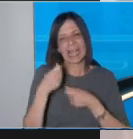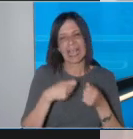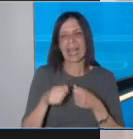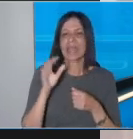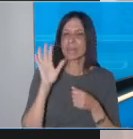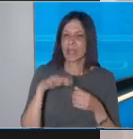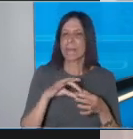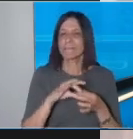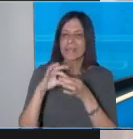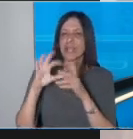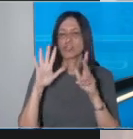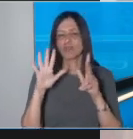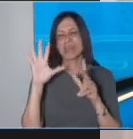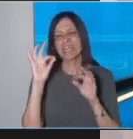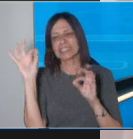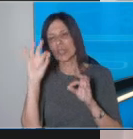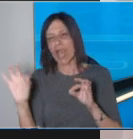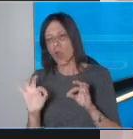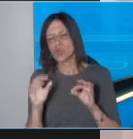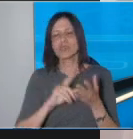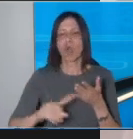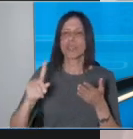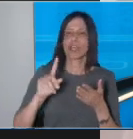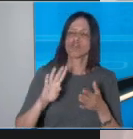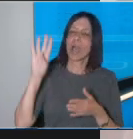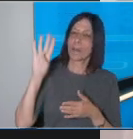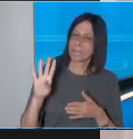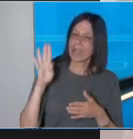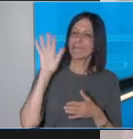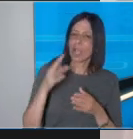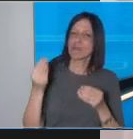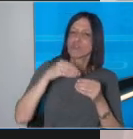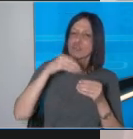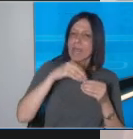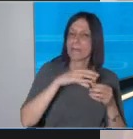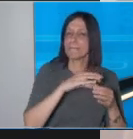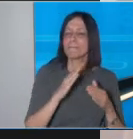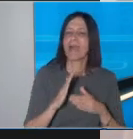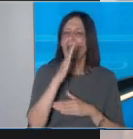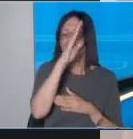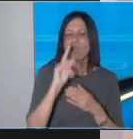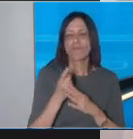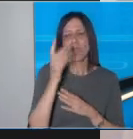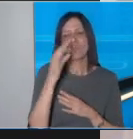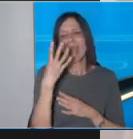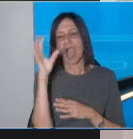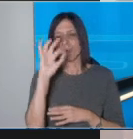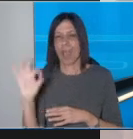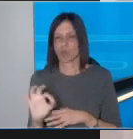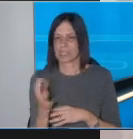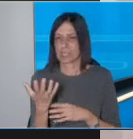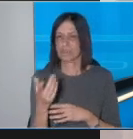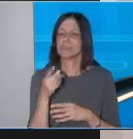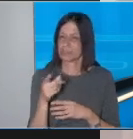המדד שעלה ב-0.8% בחודש אפריל, וגם שהוא השלים את העלייה הגבוהה הזו של 4%,